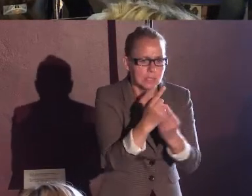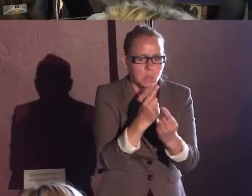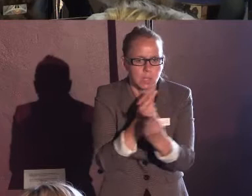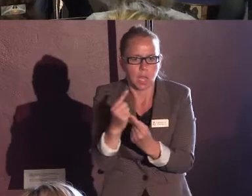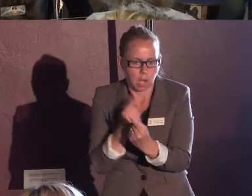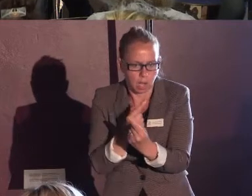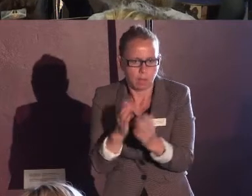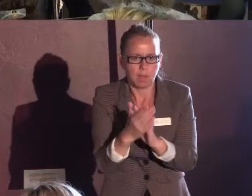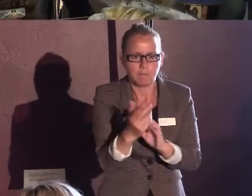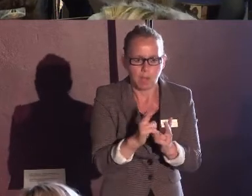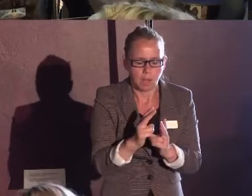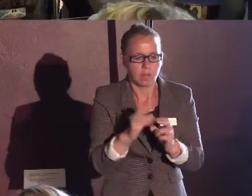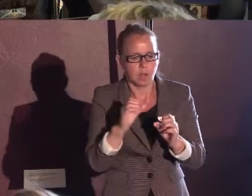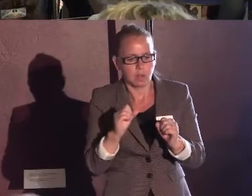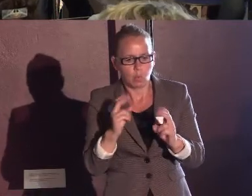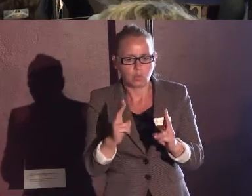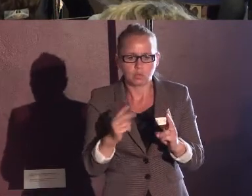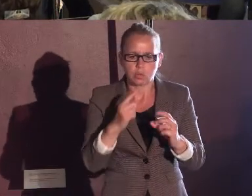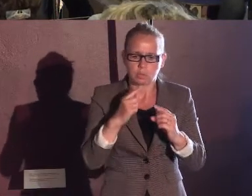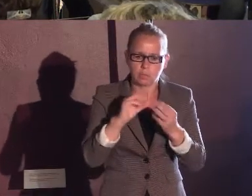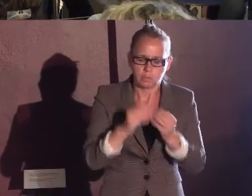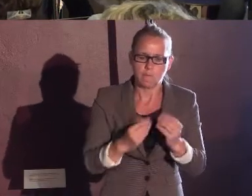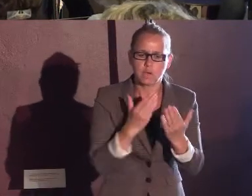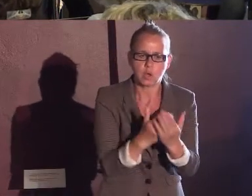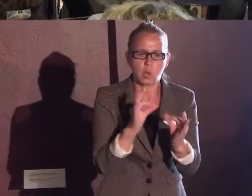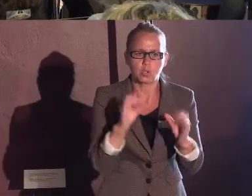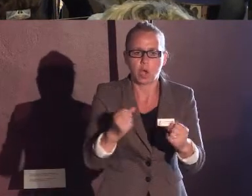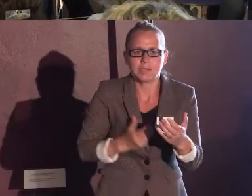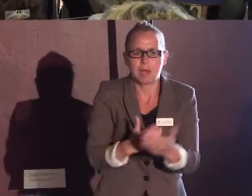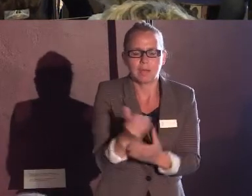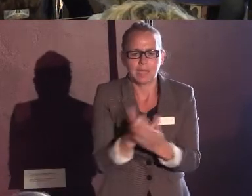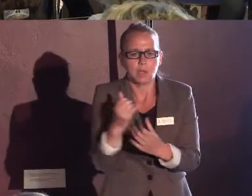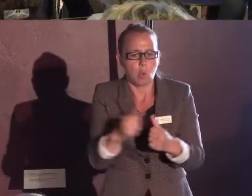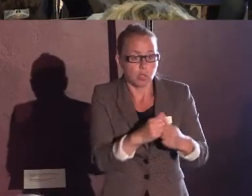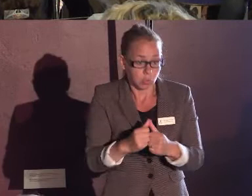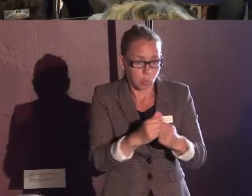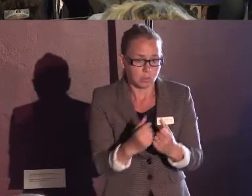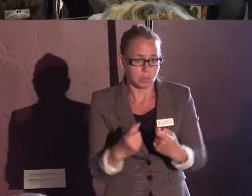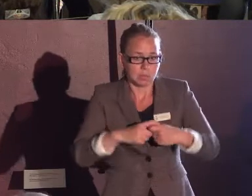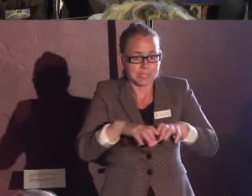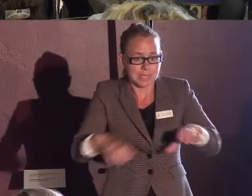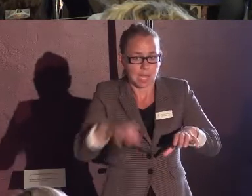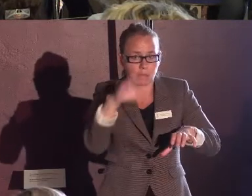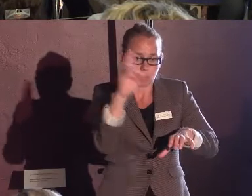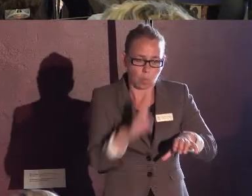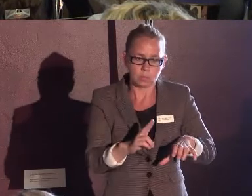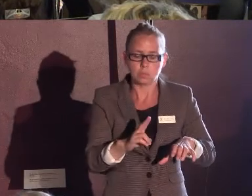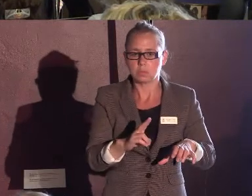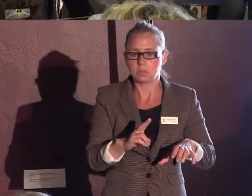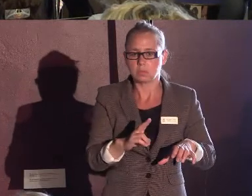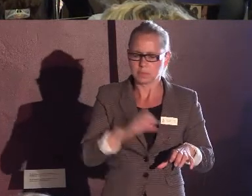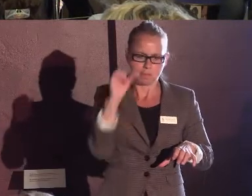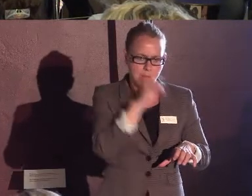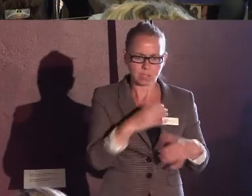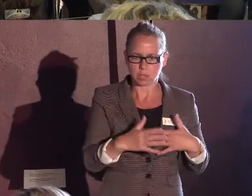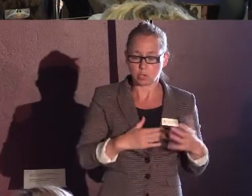och läggs fram förslag på hur man ska samverka inom de organisationer som finns inom scenkonsten. Mm. Så det finns väldigt mycket att göra där, tycker